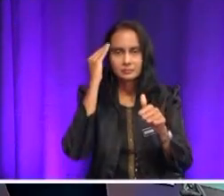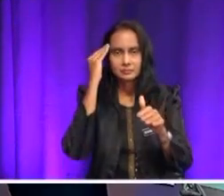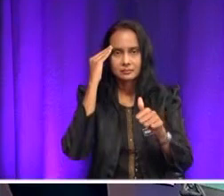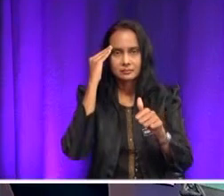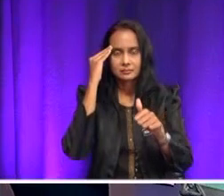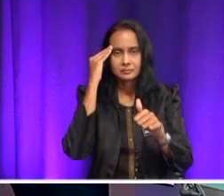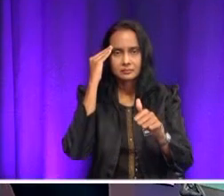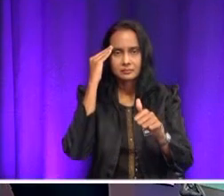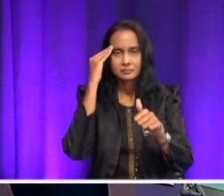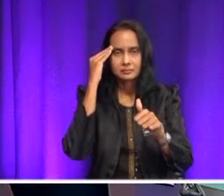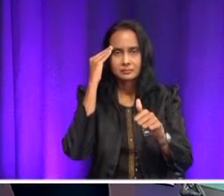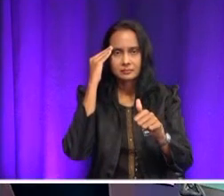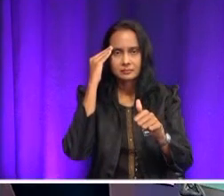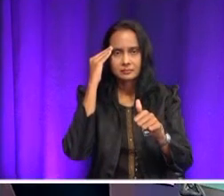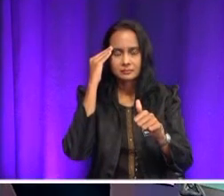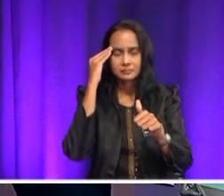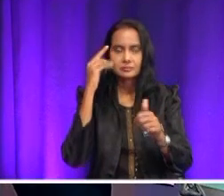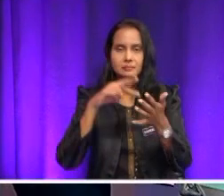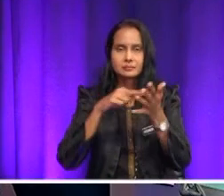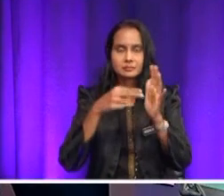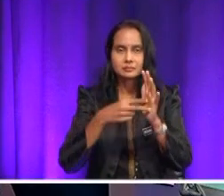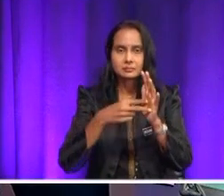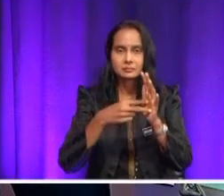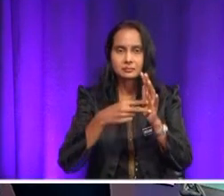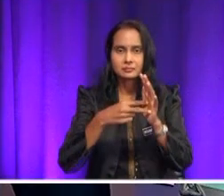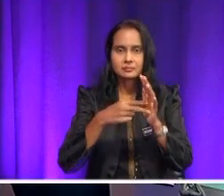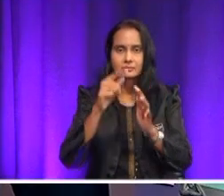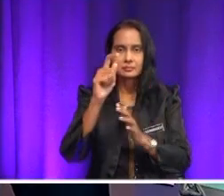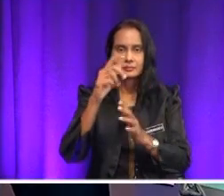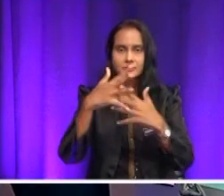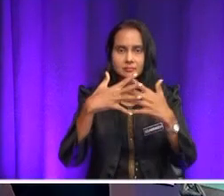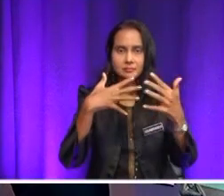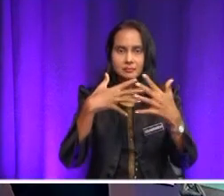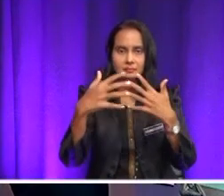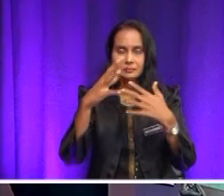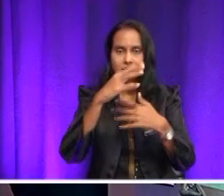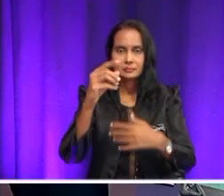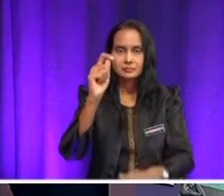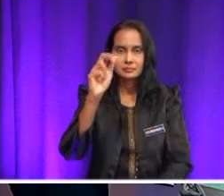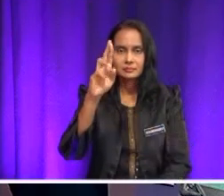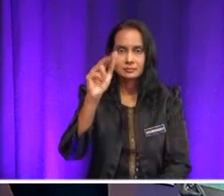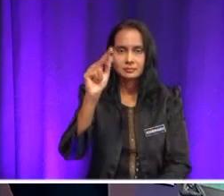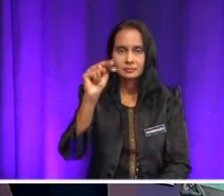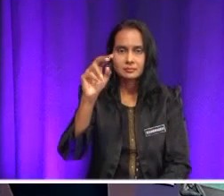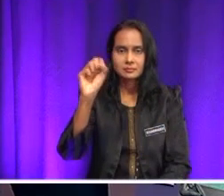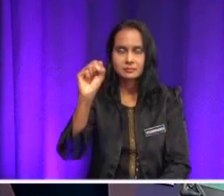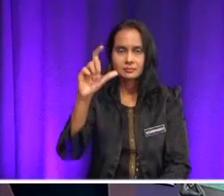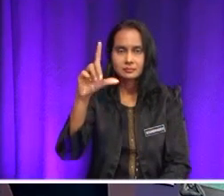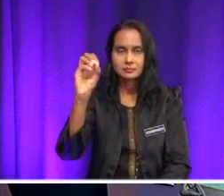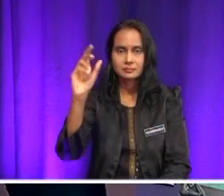apakah kearifan transpirasi transpirasi dan juga translokasi kalau benda ini bunyi macam